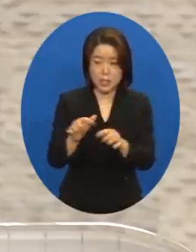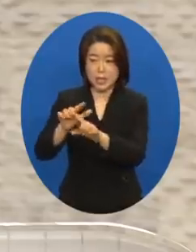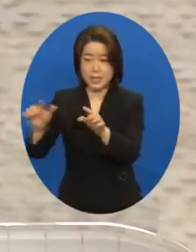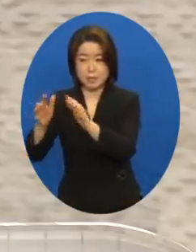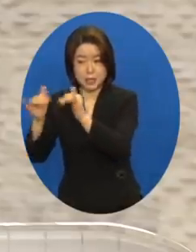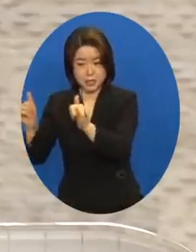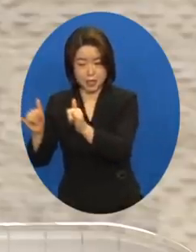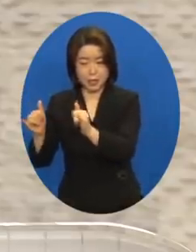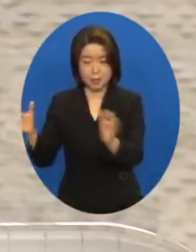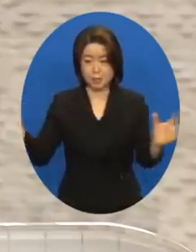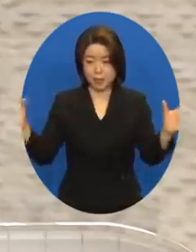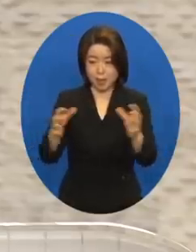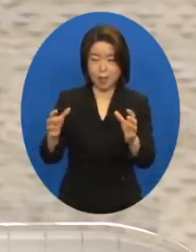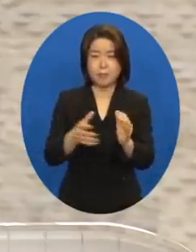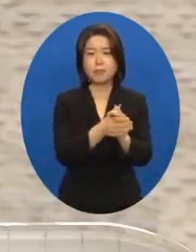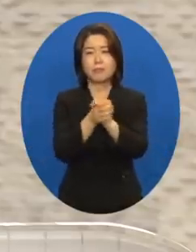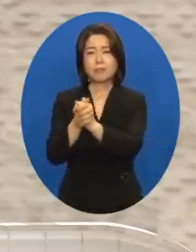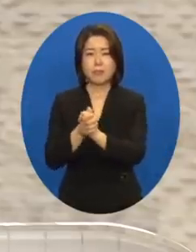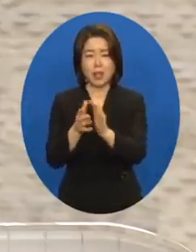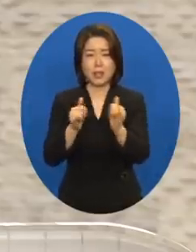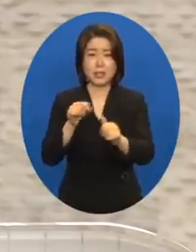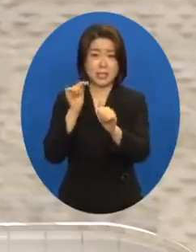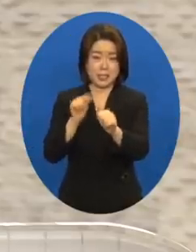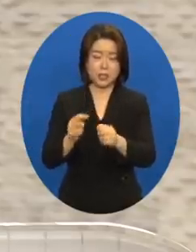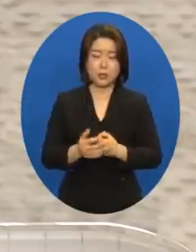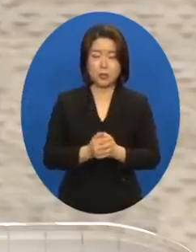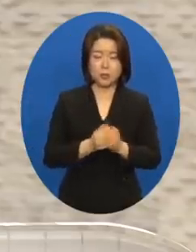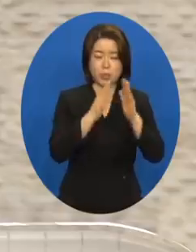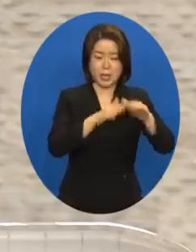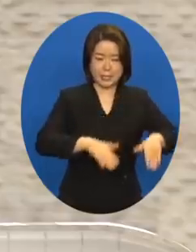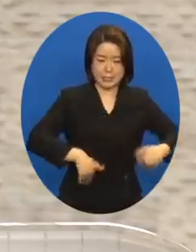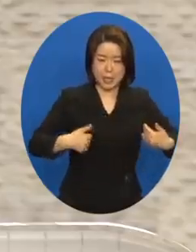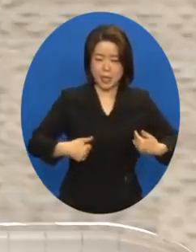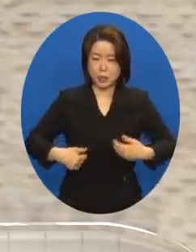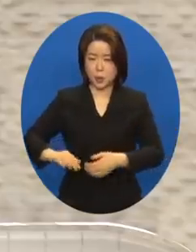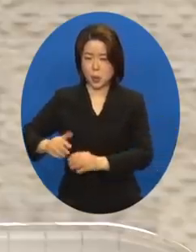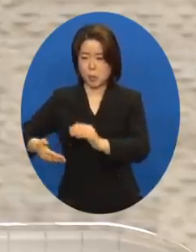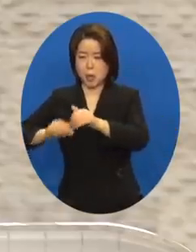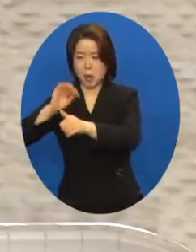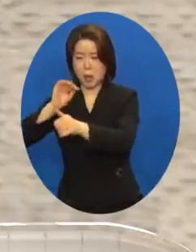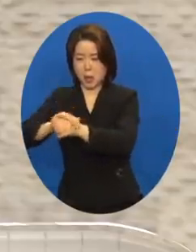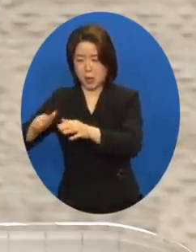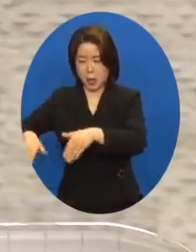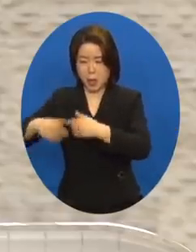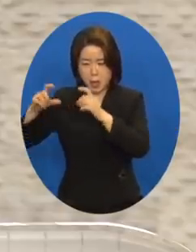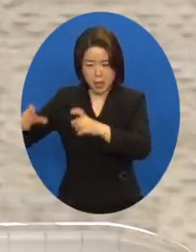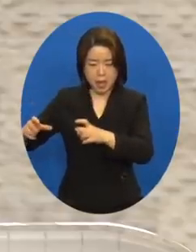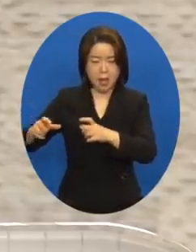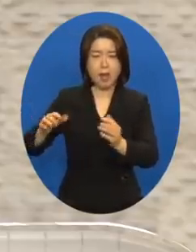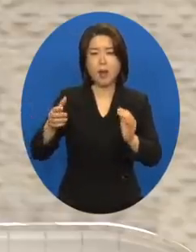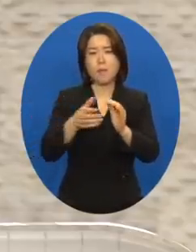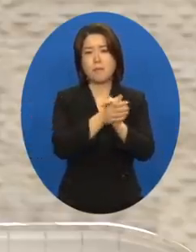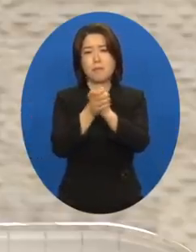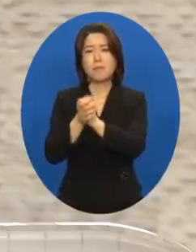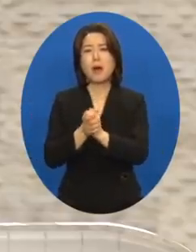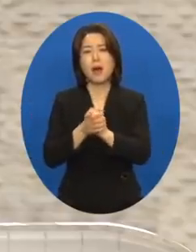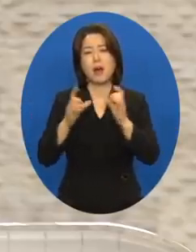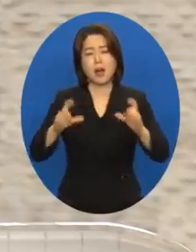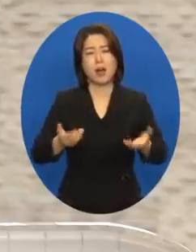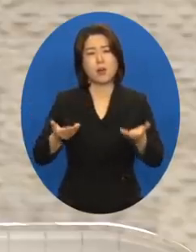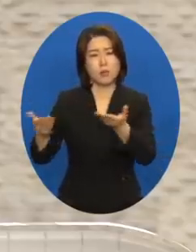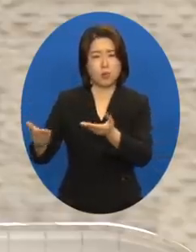화 해 하실 전라도 경상도 그걸 화 이해하실 거예요 자기